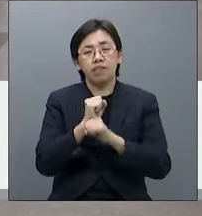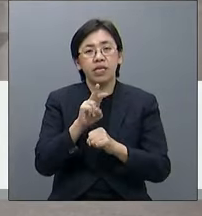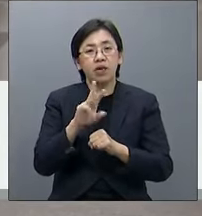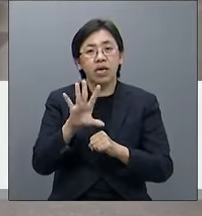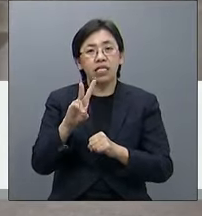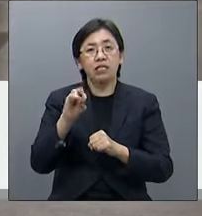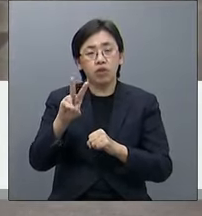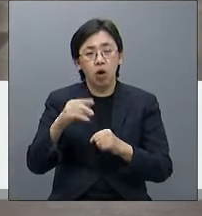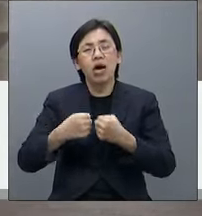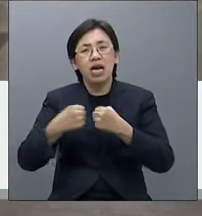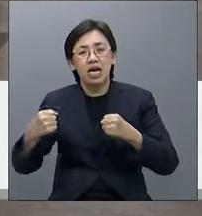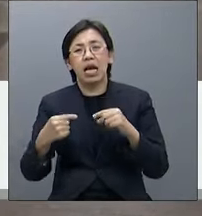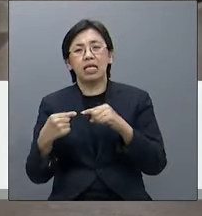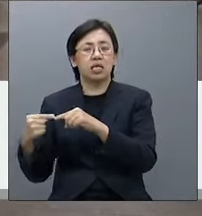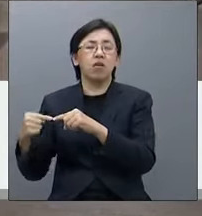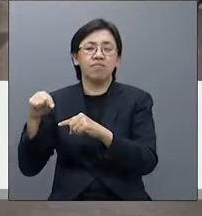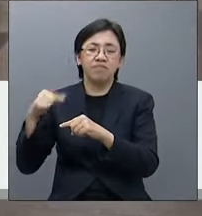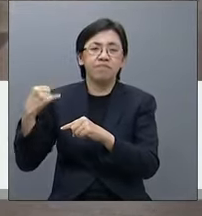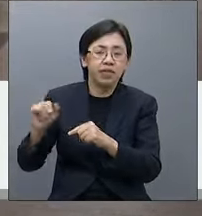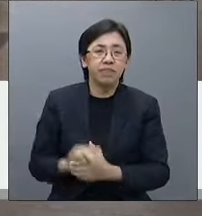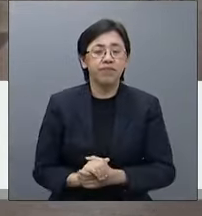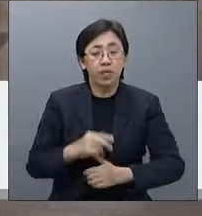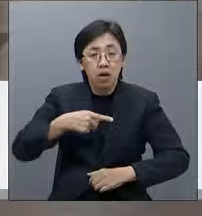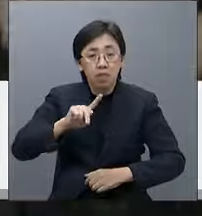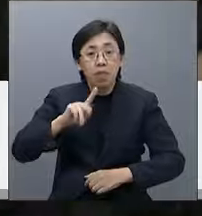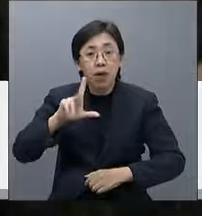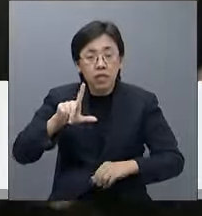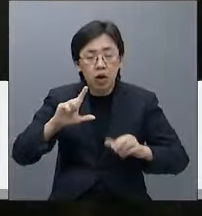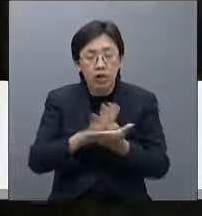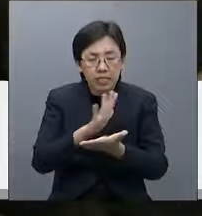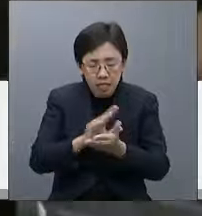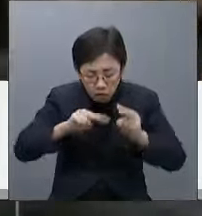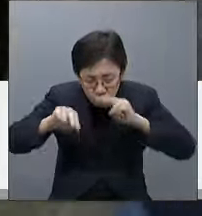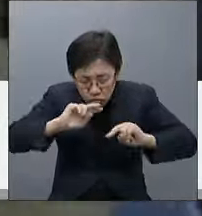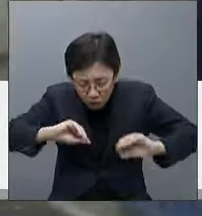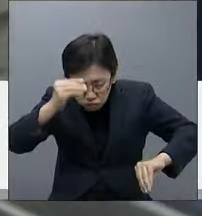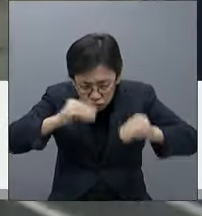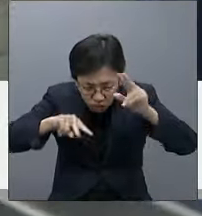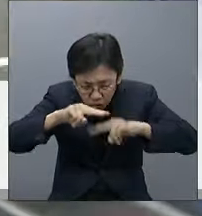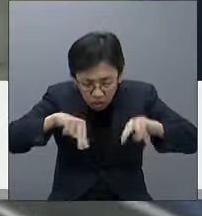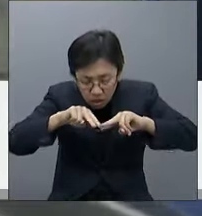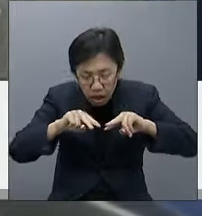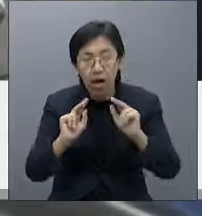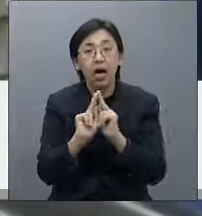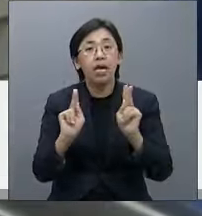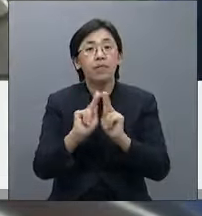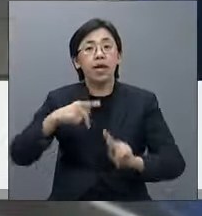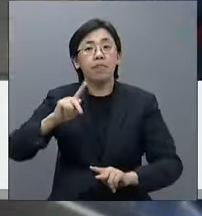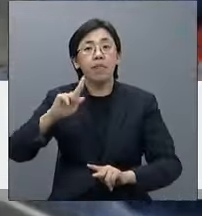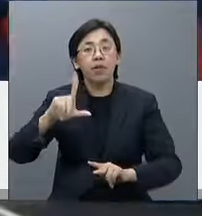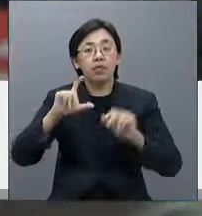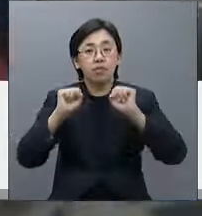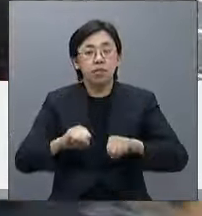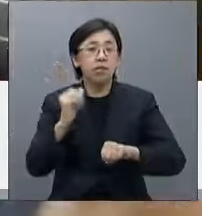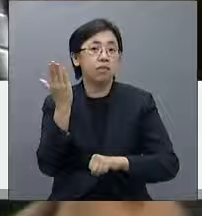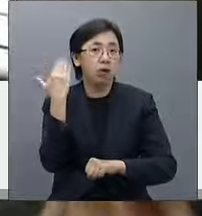2572และมีการตรวจสอบโดยปปช.ในช่วงที่ผ่านมาล่าสุดคณะกรรมการปปช.มีมติเมื่อวานนี้ค่